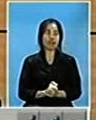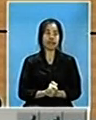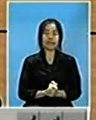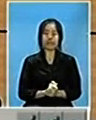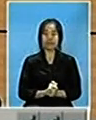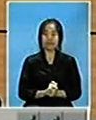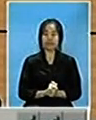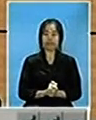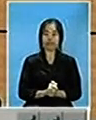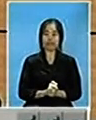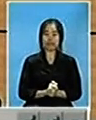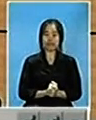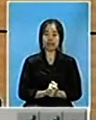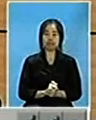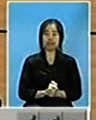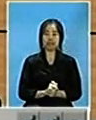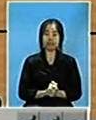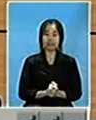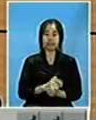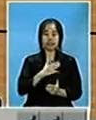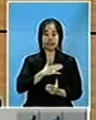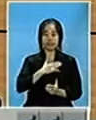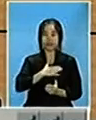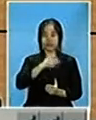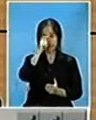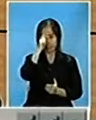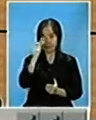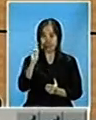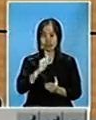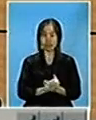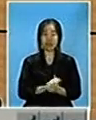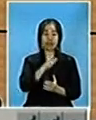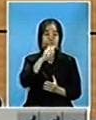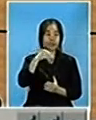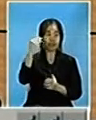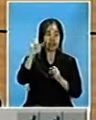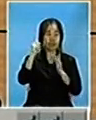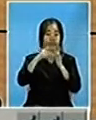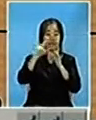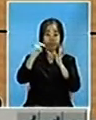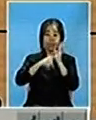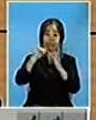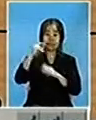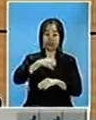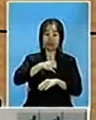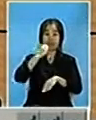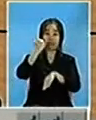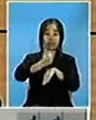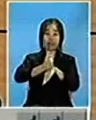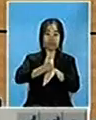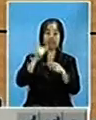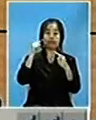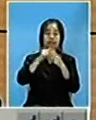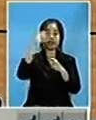ครับอันนี้พูดด้วยความเคารพถ้าจะให้ท่านสุนัยเป็นรัฐมนตรีก็ขอให้เป็นรัฐมนตรีในรัฐบาลยิ่งลักษณ์